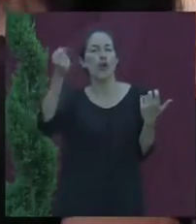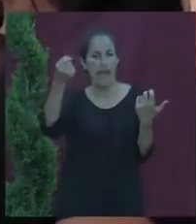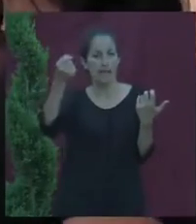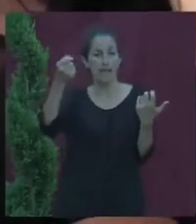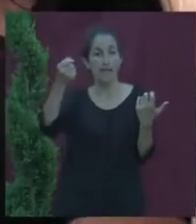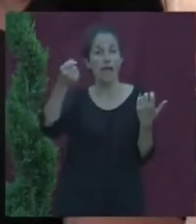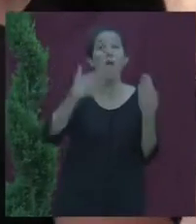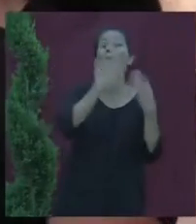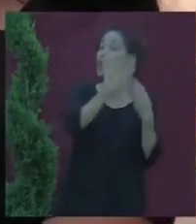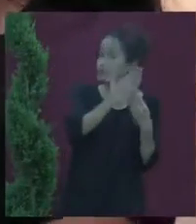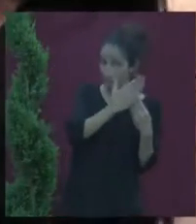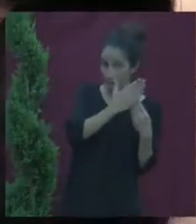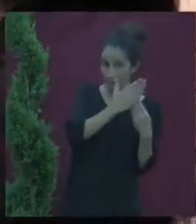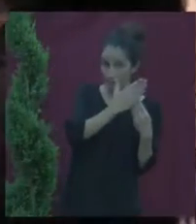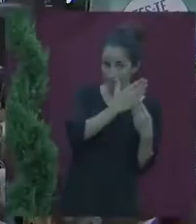La Montserrat...